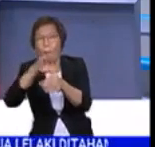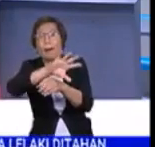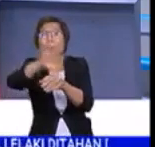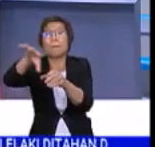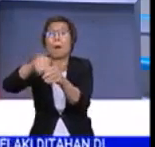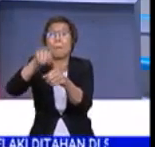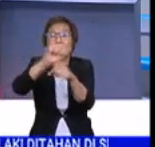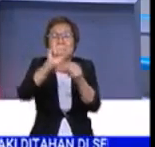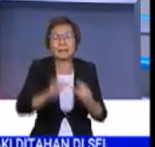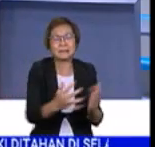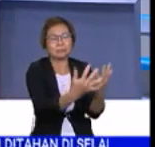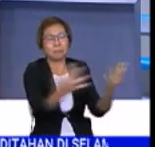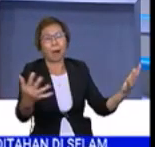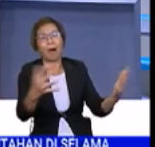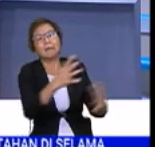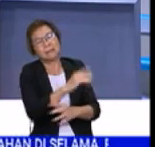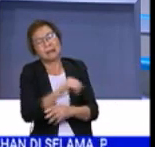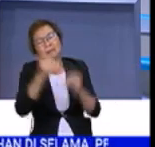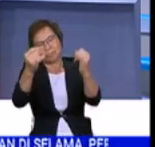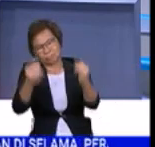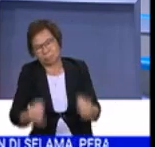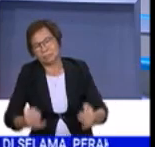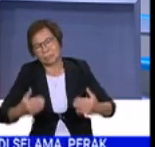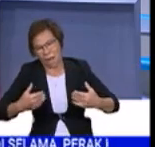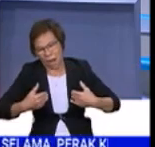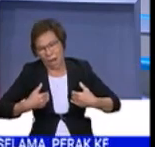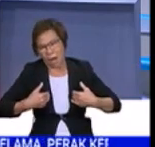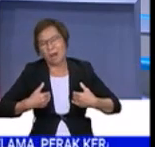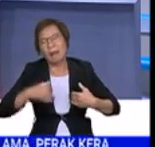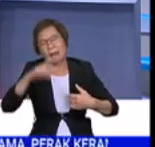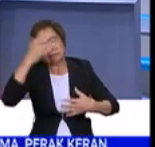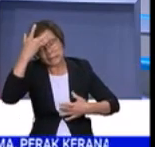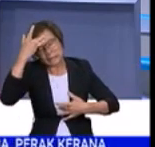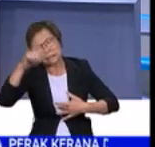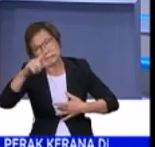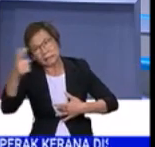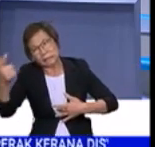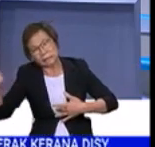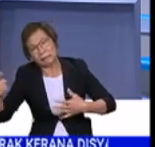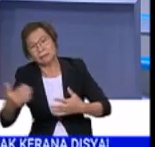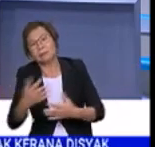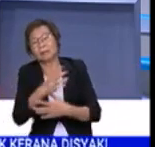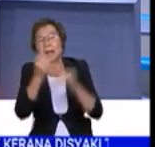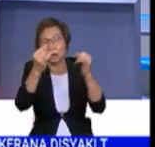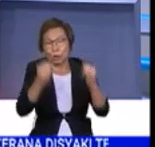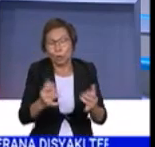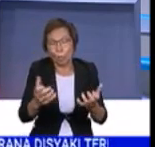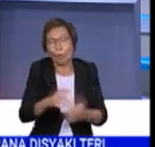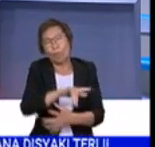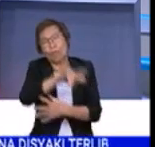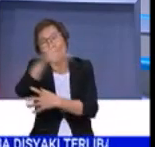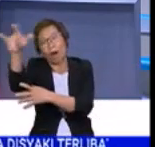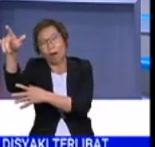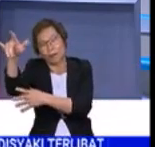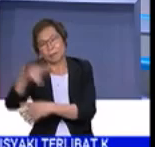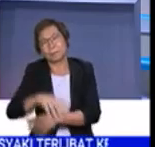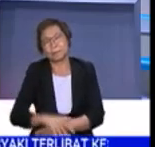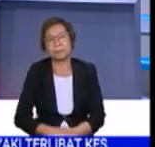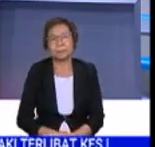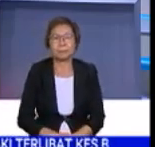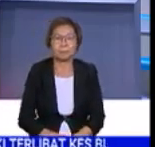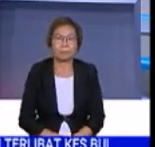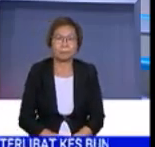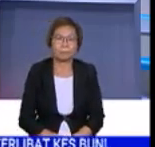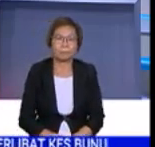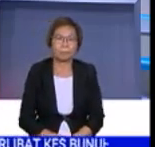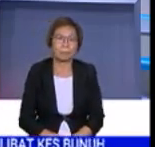barisan hadapan serta individu yang mempunyai komorbid selain individu yang ingin keluar negara mengikut keperluan tertentu.